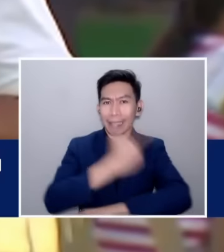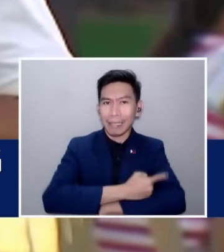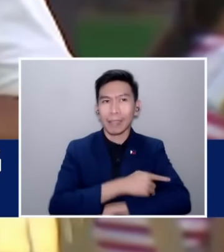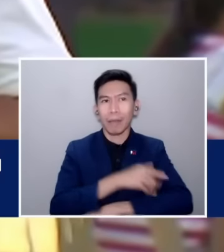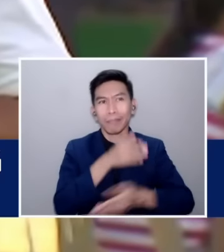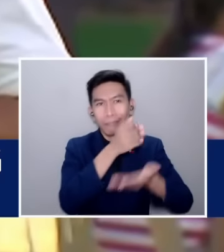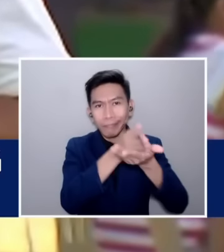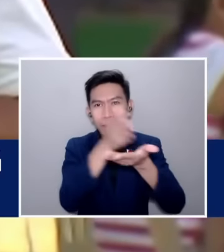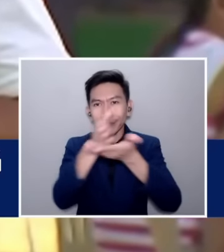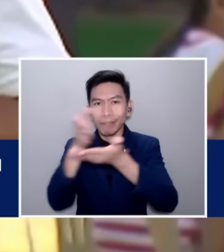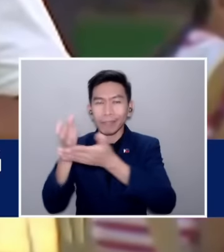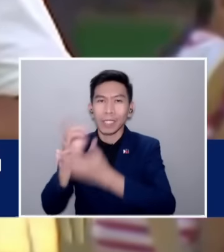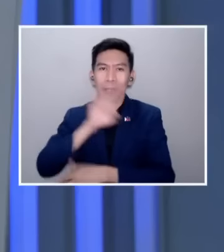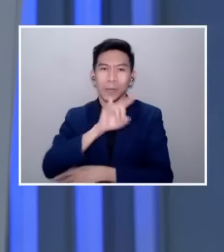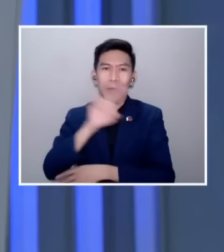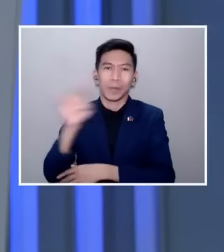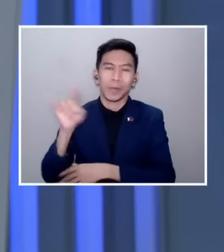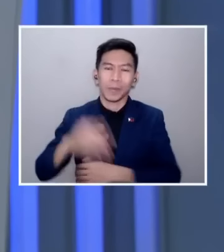ABS-CBN News.